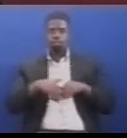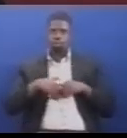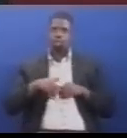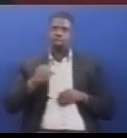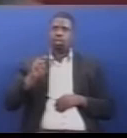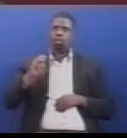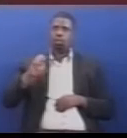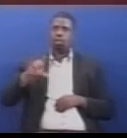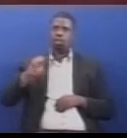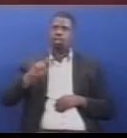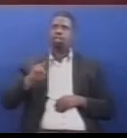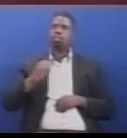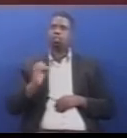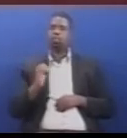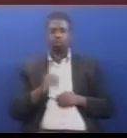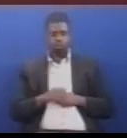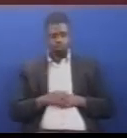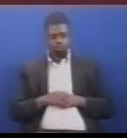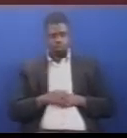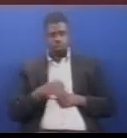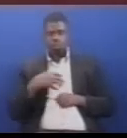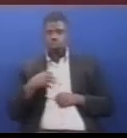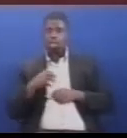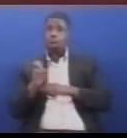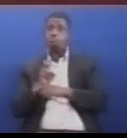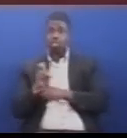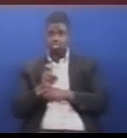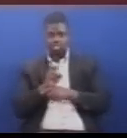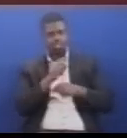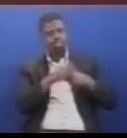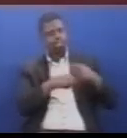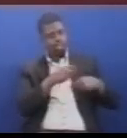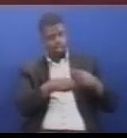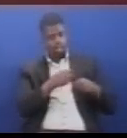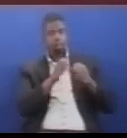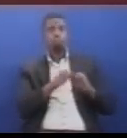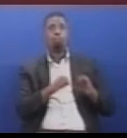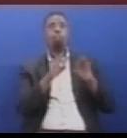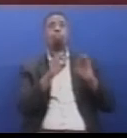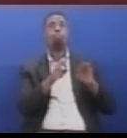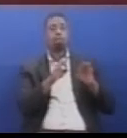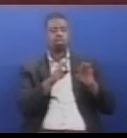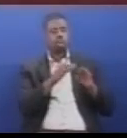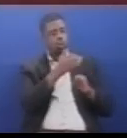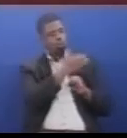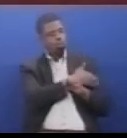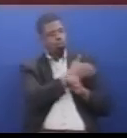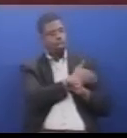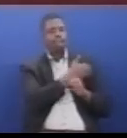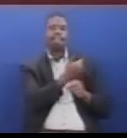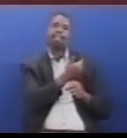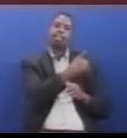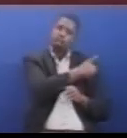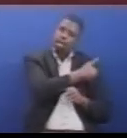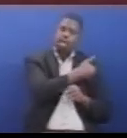ifuatavyo. Wizara ya Ulinzi na Jeshi la Kujenga Taifa inaendelea na hatua ya kuboresha huduma za tiba jeshini kama